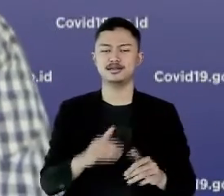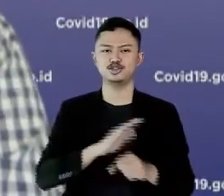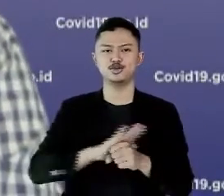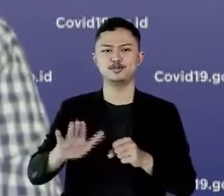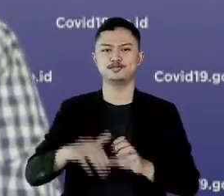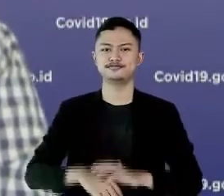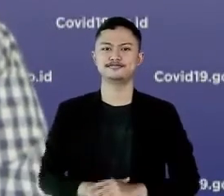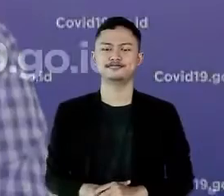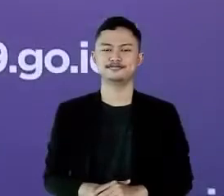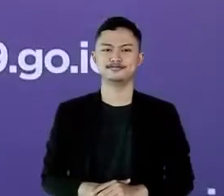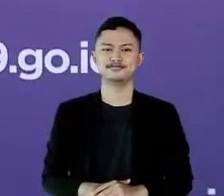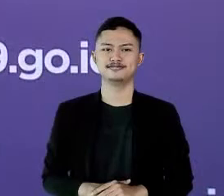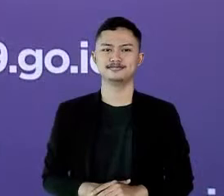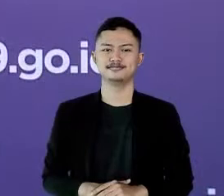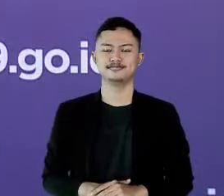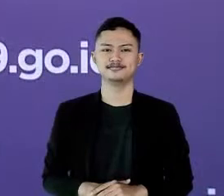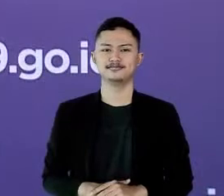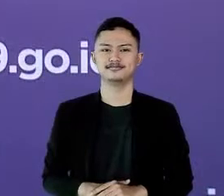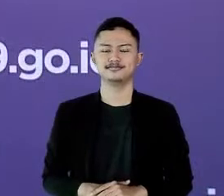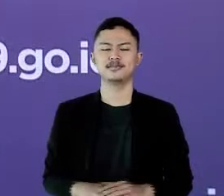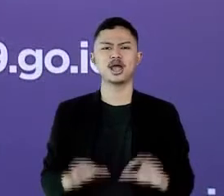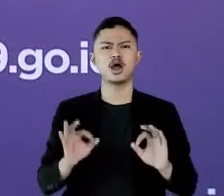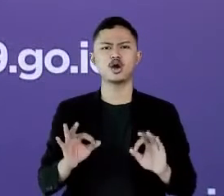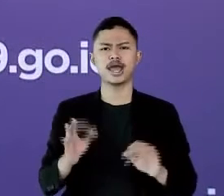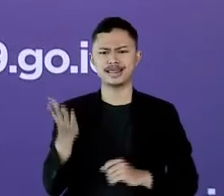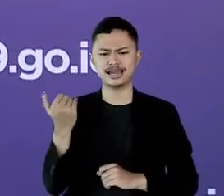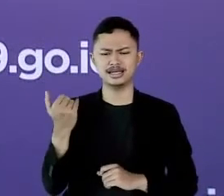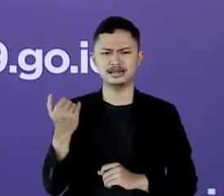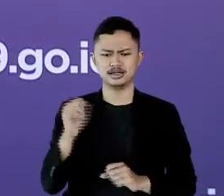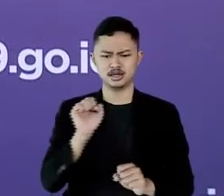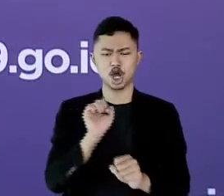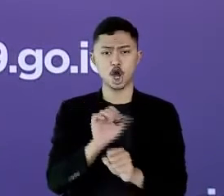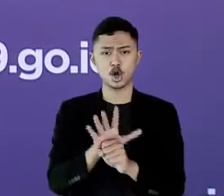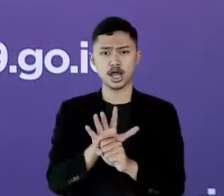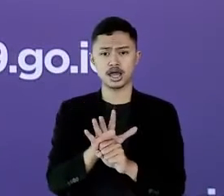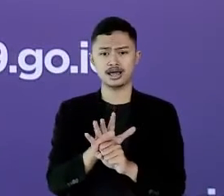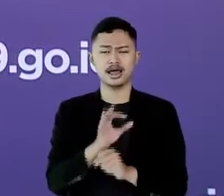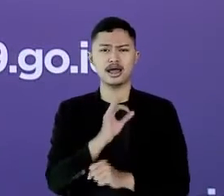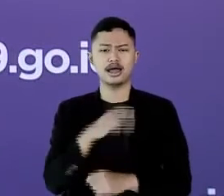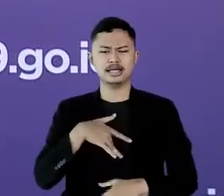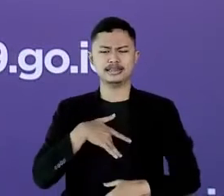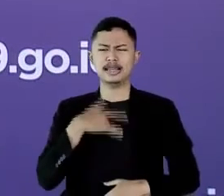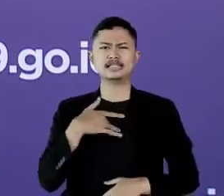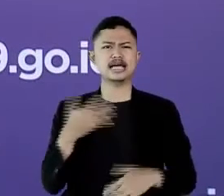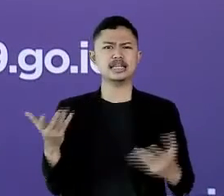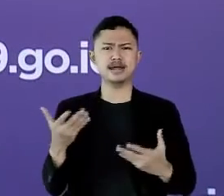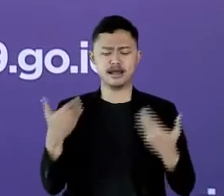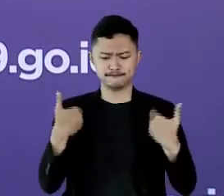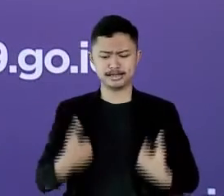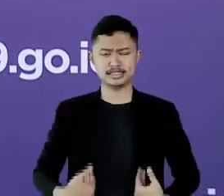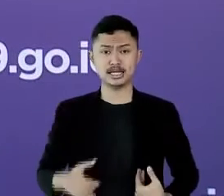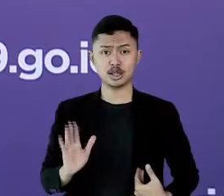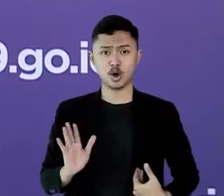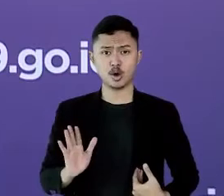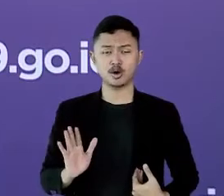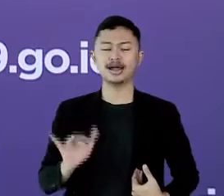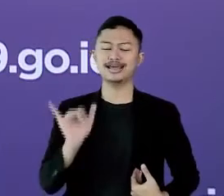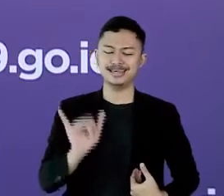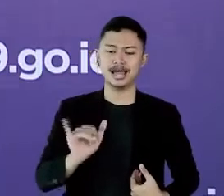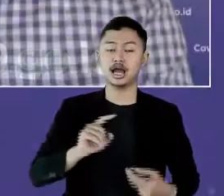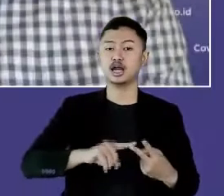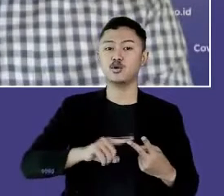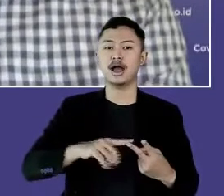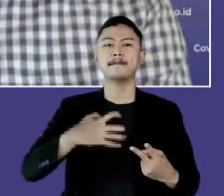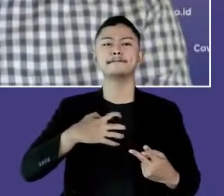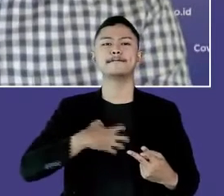Diki. Baik. Pak Diki, selain menimbulkan dampak fisik, pandemi ini juga memiliki dampak ataupun efek yang tak kasat mata seperti